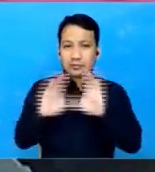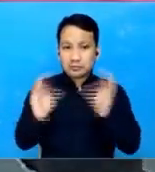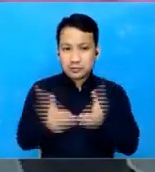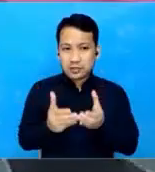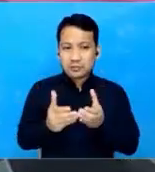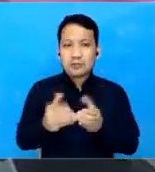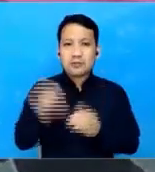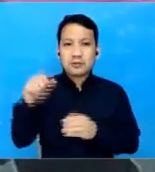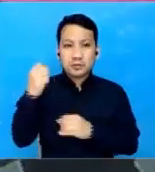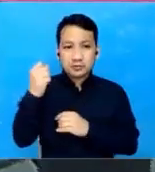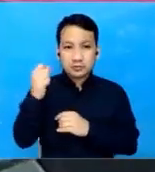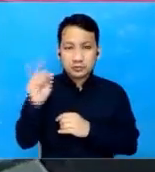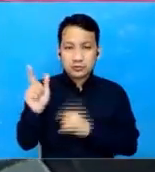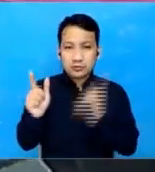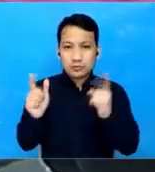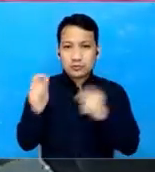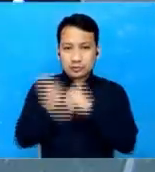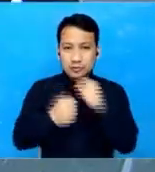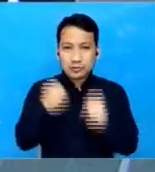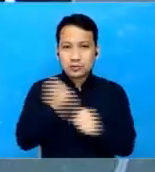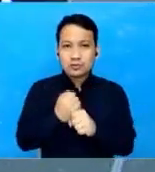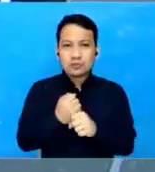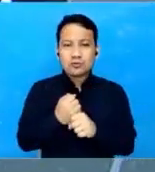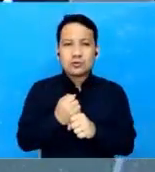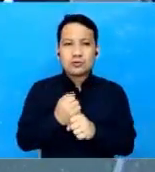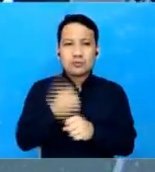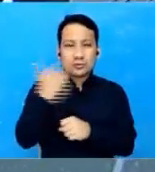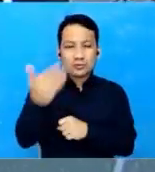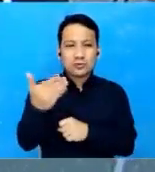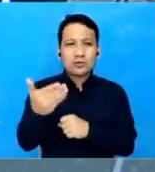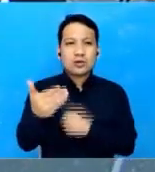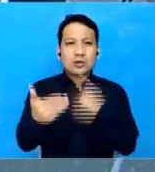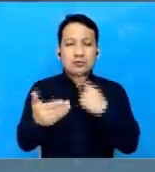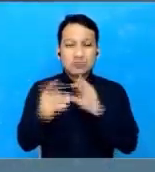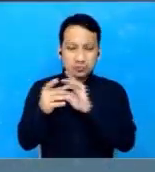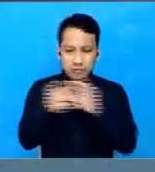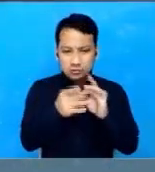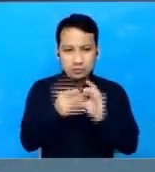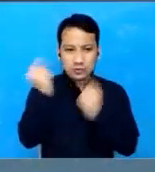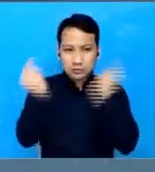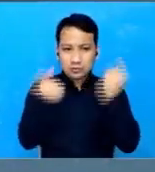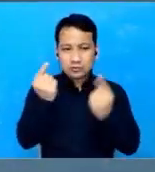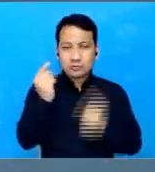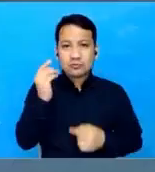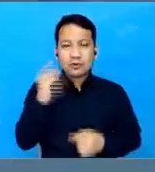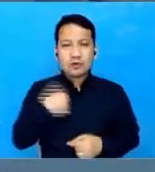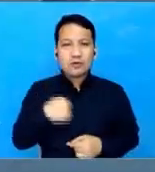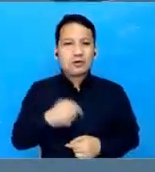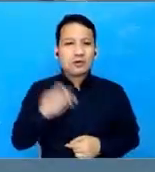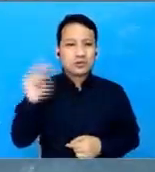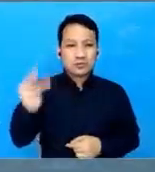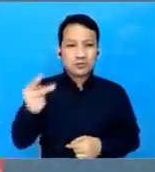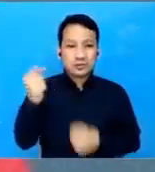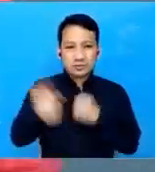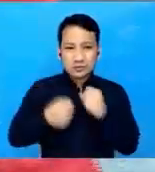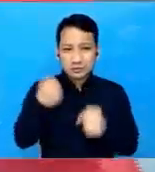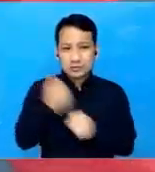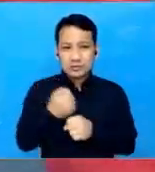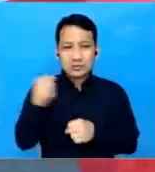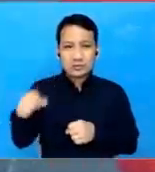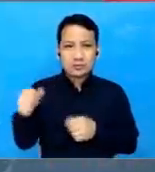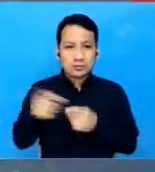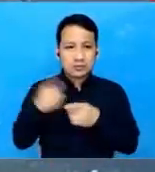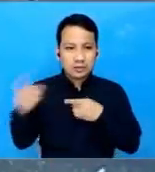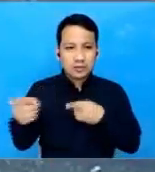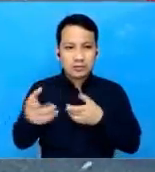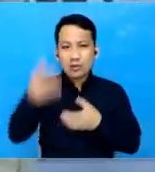year 2021 to 2022. Ayon sa Alliance of Concerned Teachers, nasa ikalawang taon na tayo ng distance learning dahil